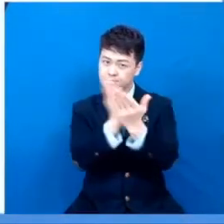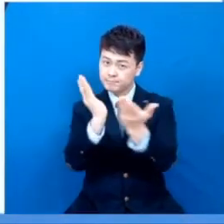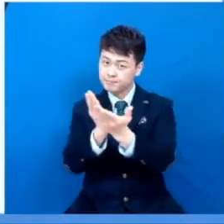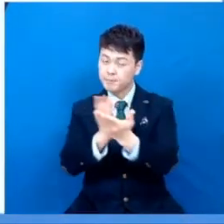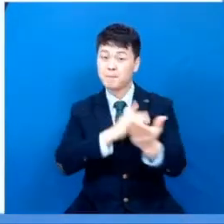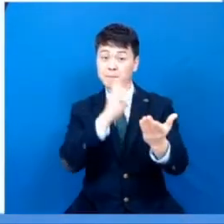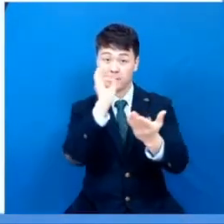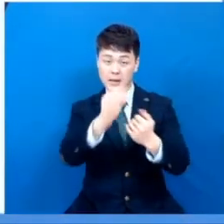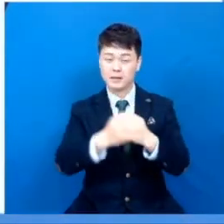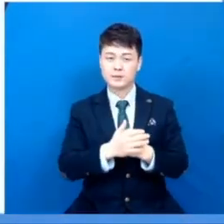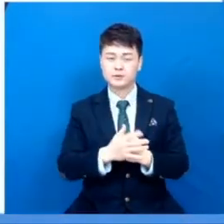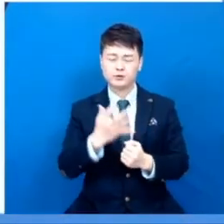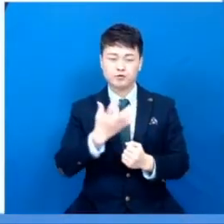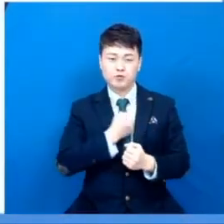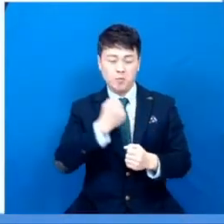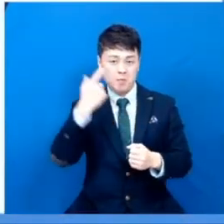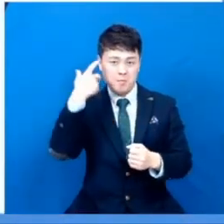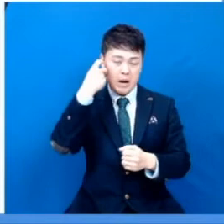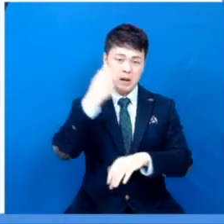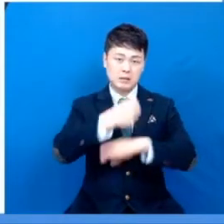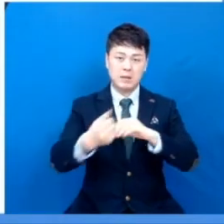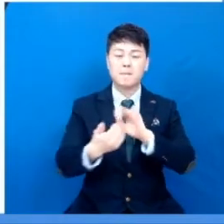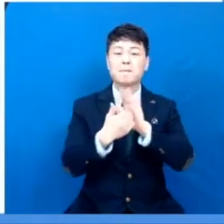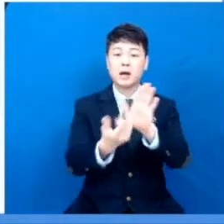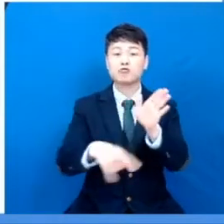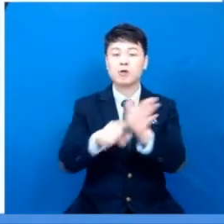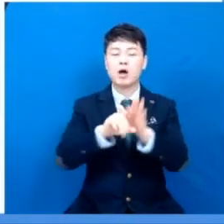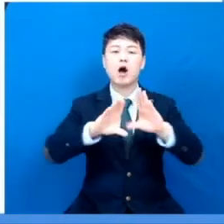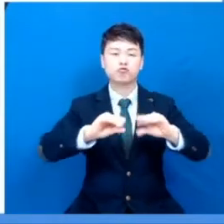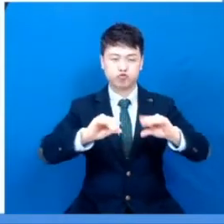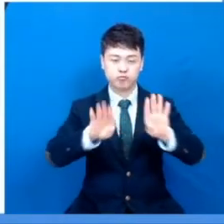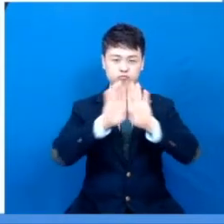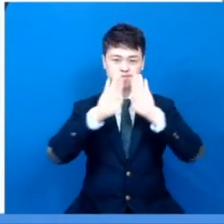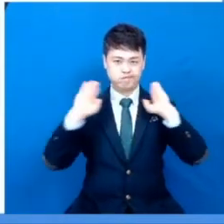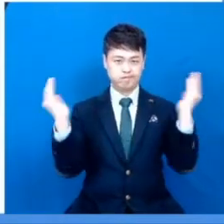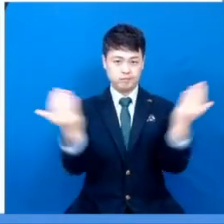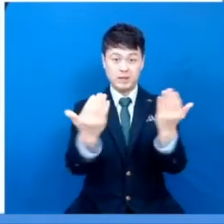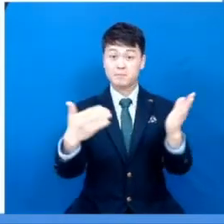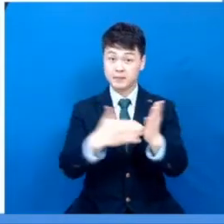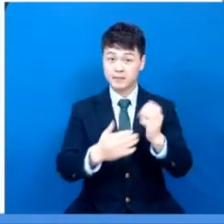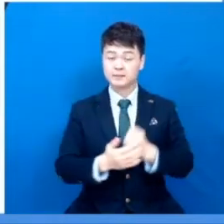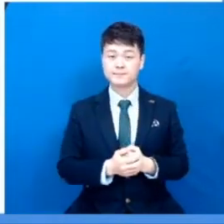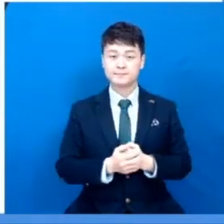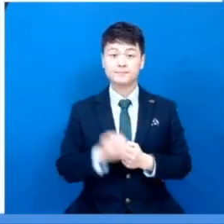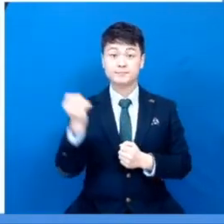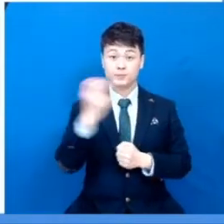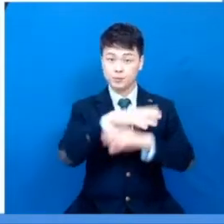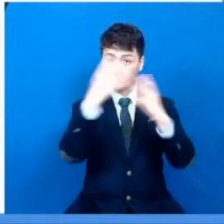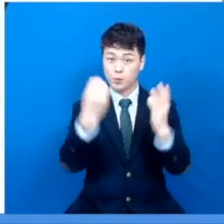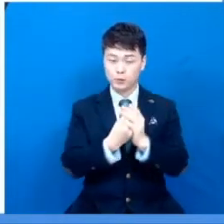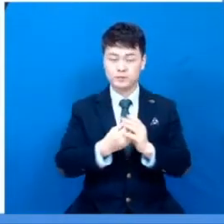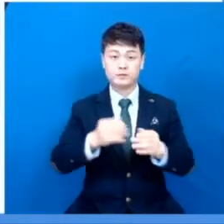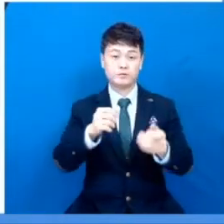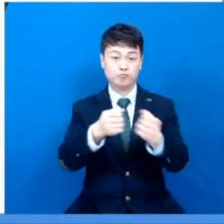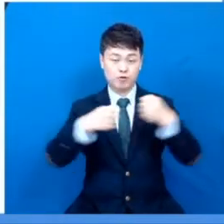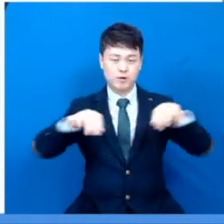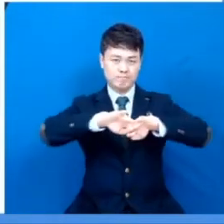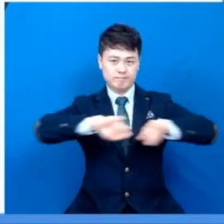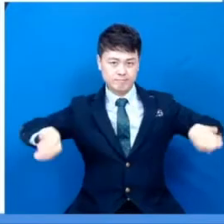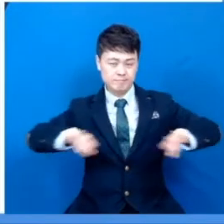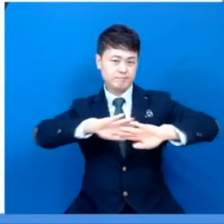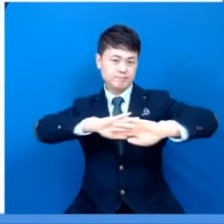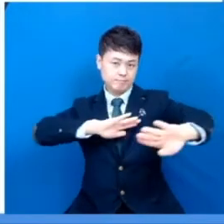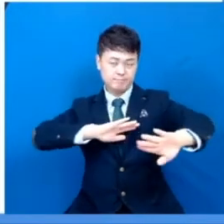충격을 흡수할 수 있는 충전 제로 모든 벽을 감쌌고 교구장 은 모두 벽으로 밀착하여